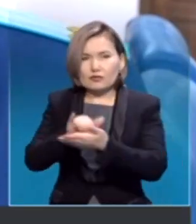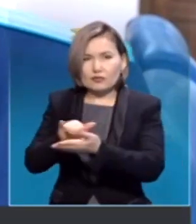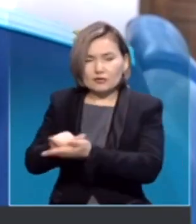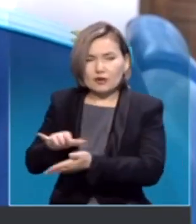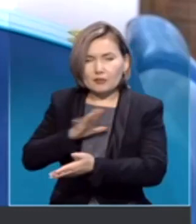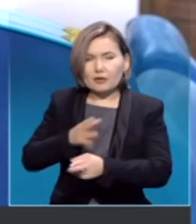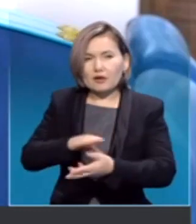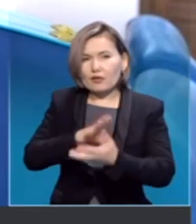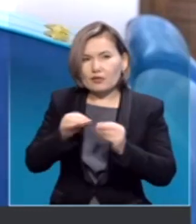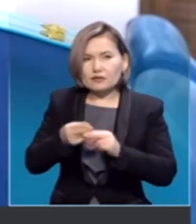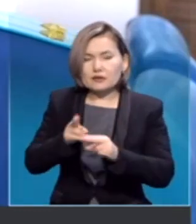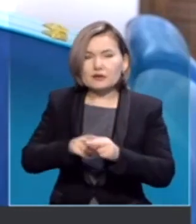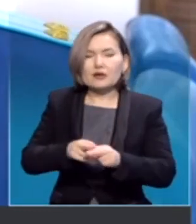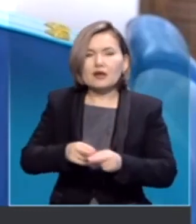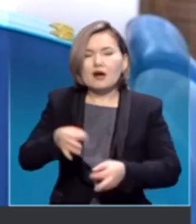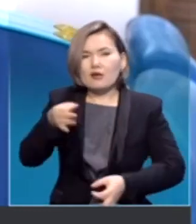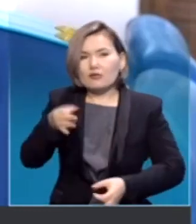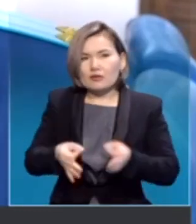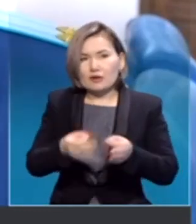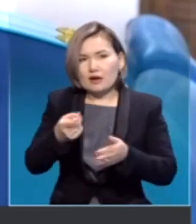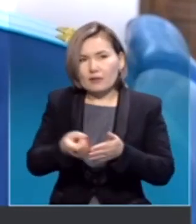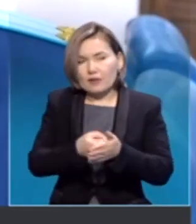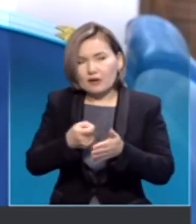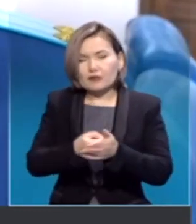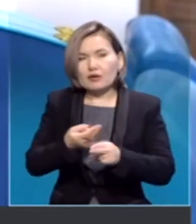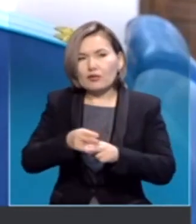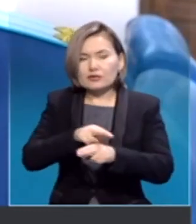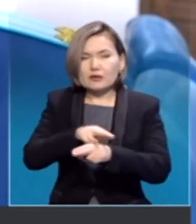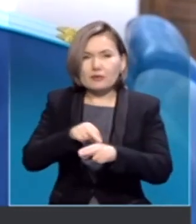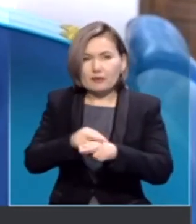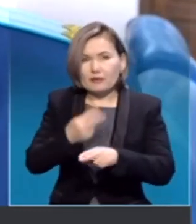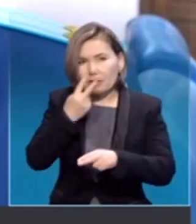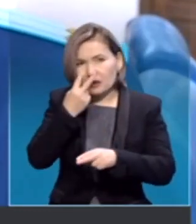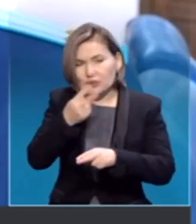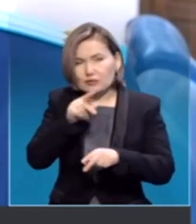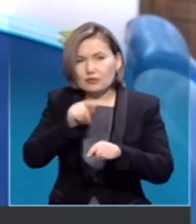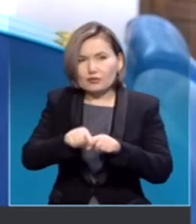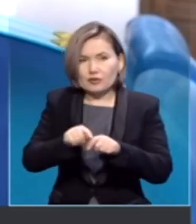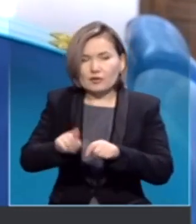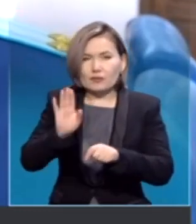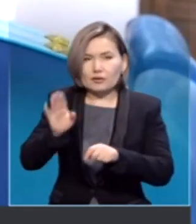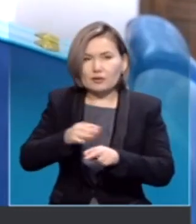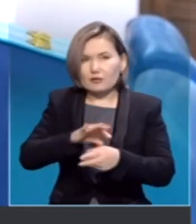тергеуге жеткізгенге дейін ол бейне бақылау жүргізу қажет. Ол сол бағанағы нұсқаулықта көрсетілген.